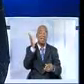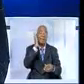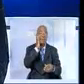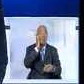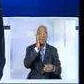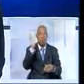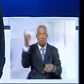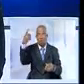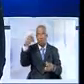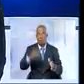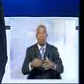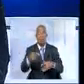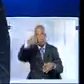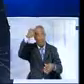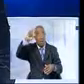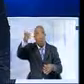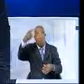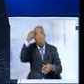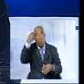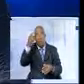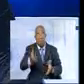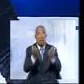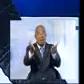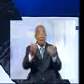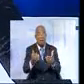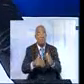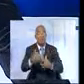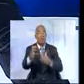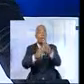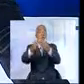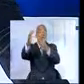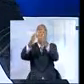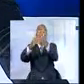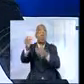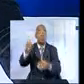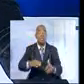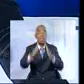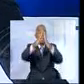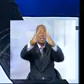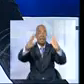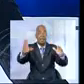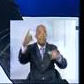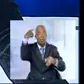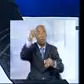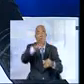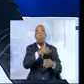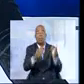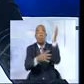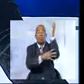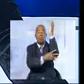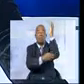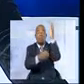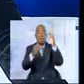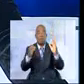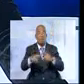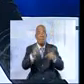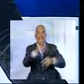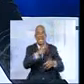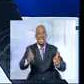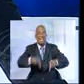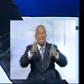font obstacle au projet. Les premières maisons seront livrées avant fin octobre. Information donnée par le ministère de